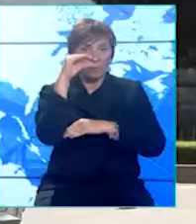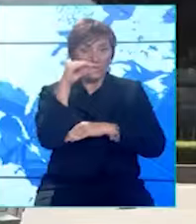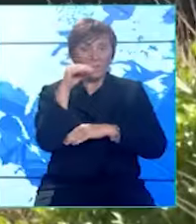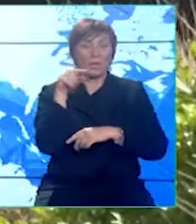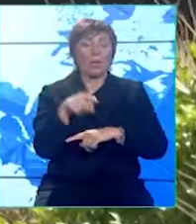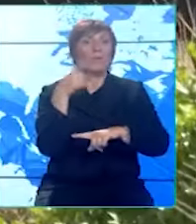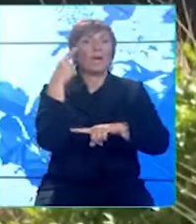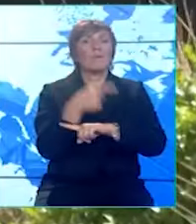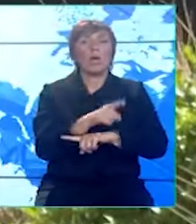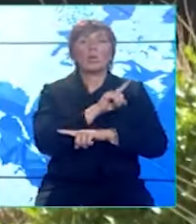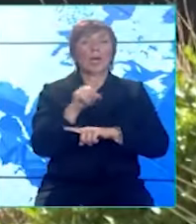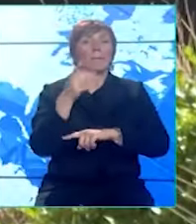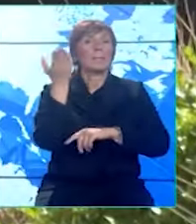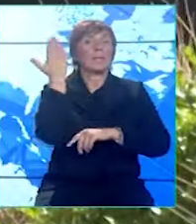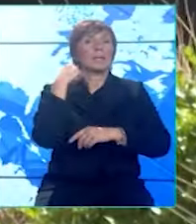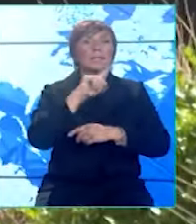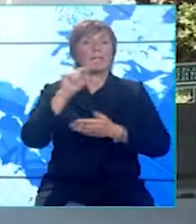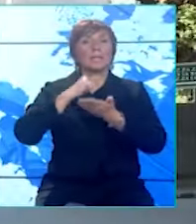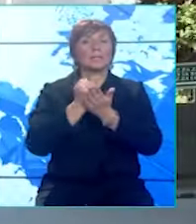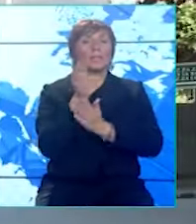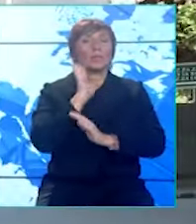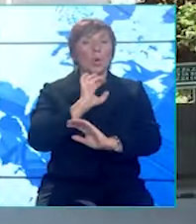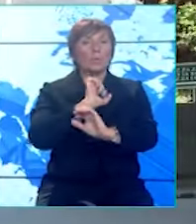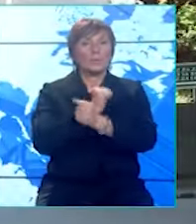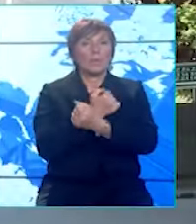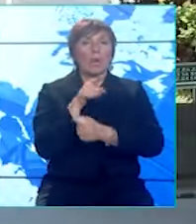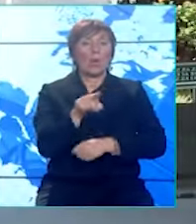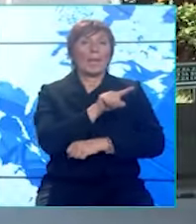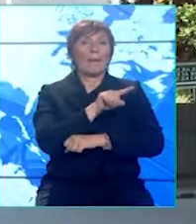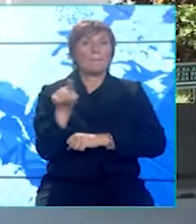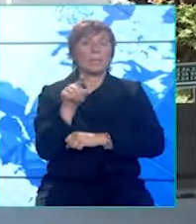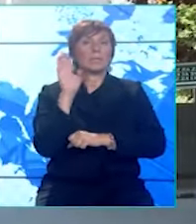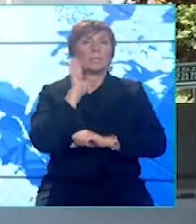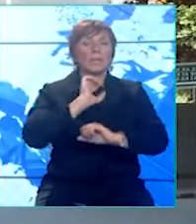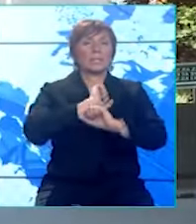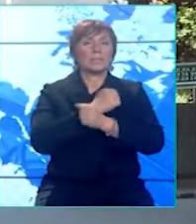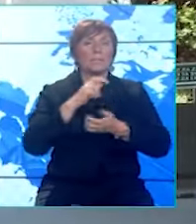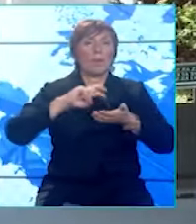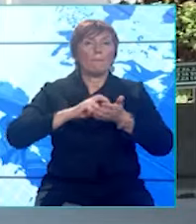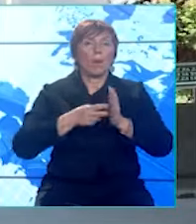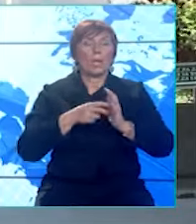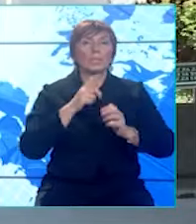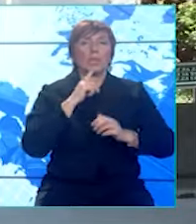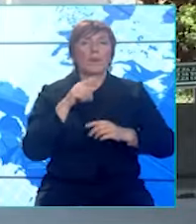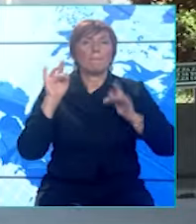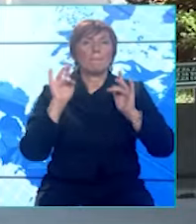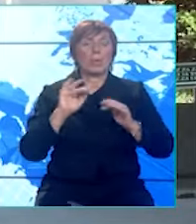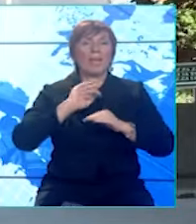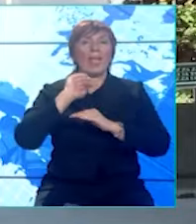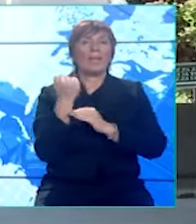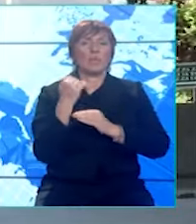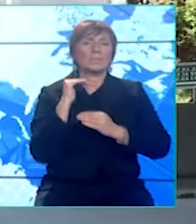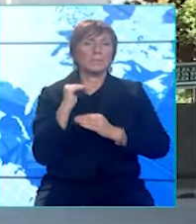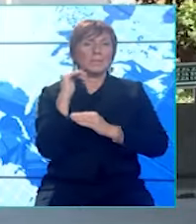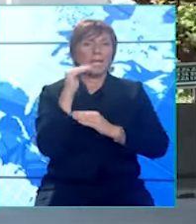Ovakva odluka ranije nije zabilježena u Bosni i Hercegovini. Ona je minus za BH diplomatiju i protivna evropskim standardima. Odgovornost